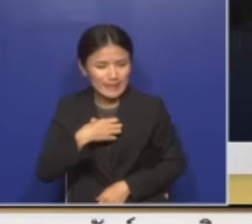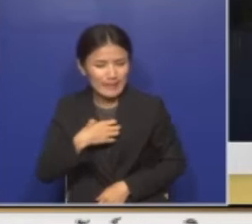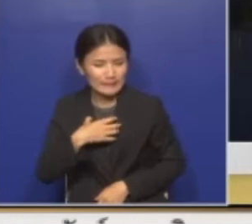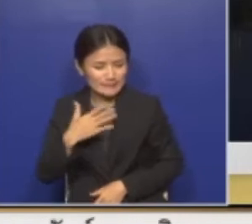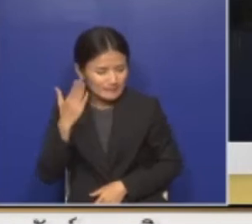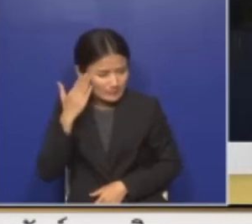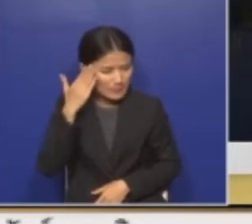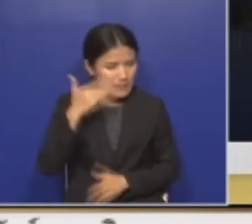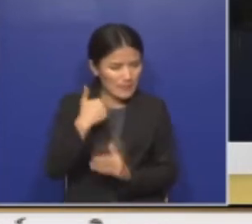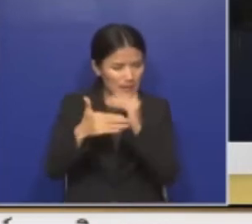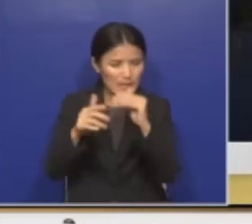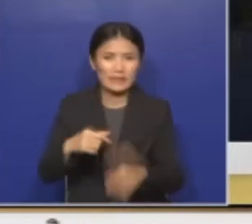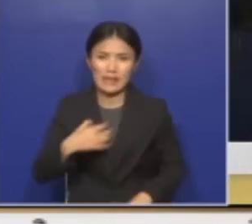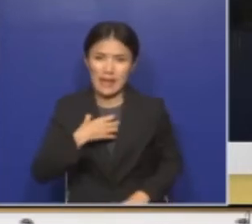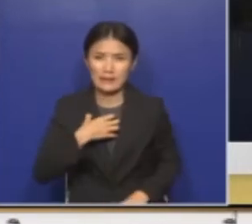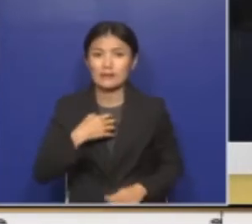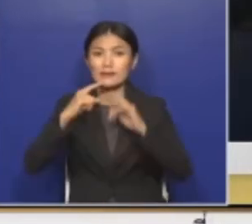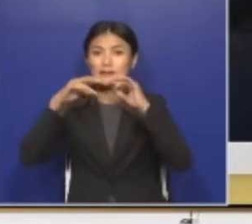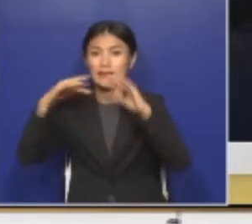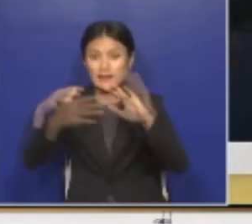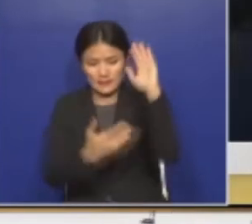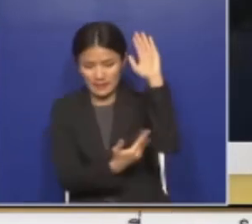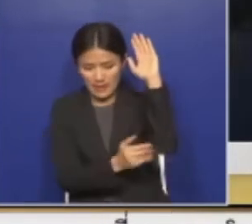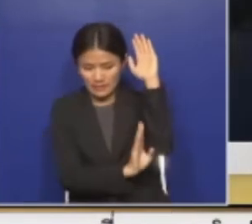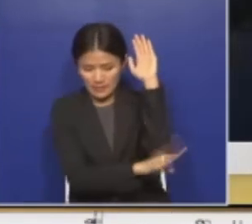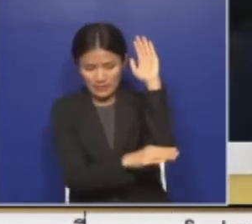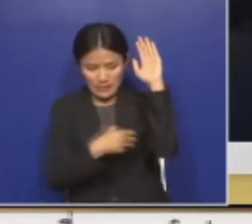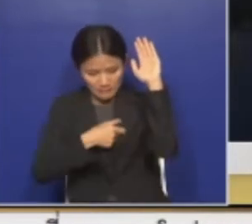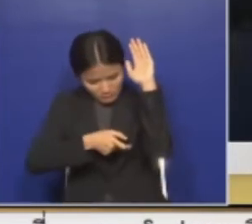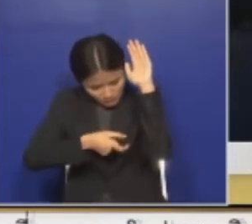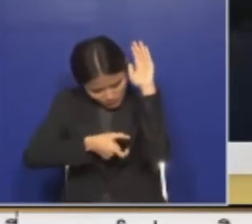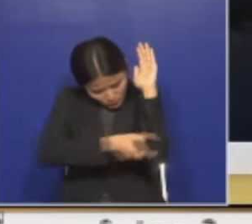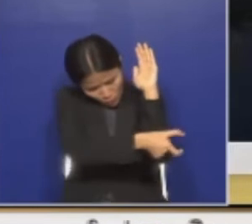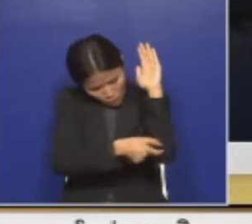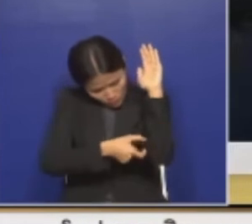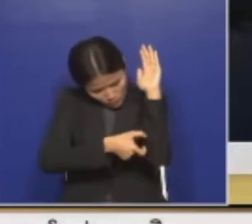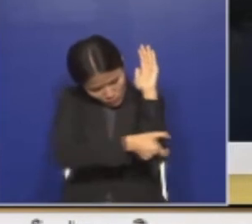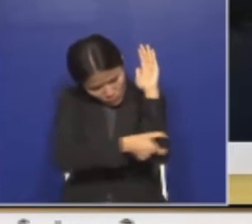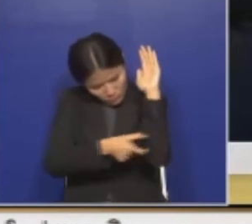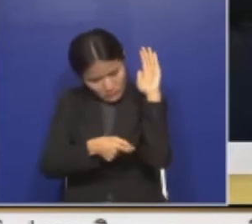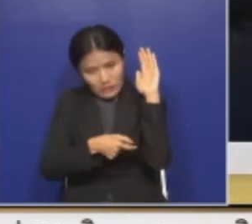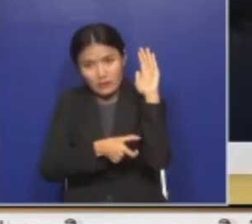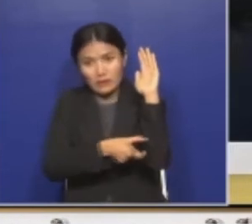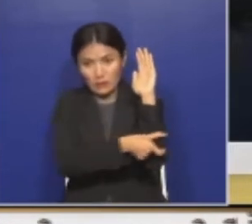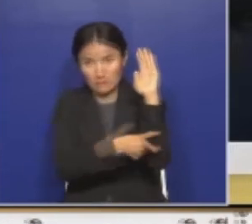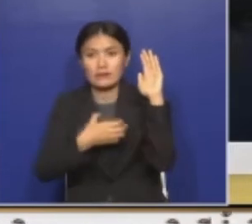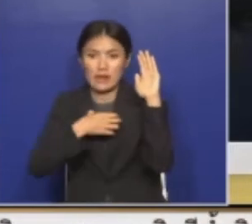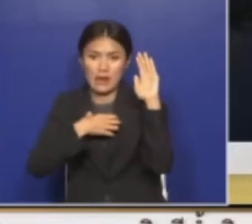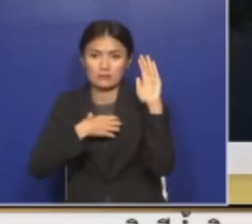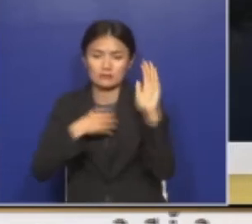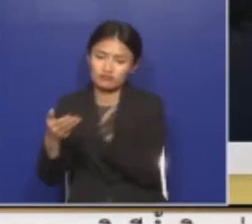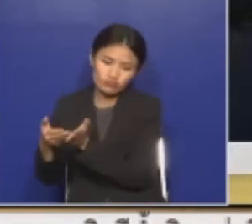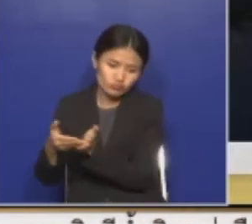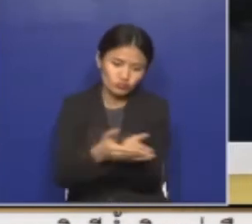เชื่อมกันอันนี้แหละครับจะทำให้คนใต้มีชีวิตที่ร่ำรวยนะครับแล้วก็